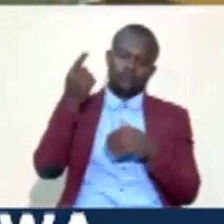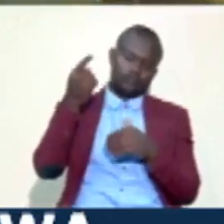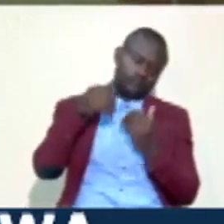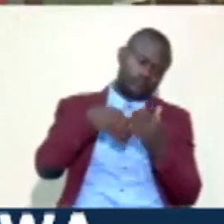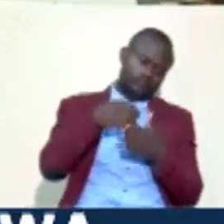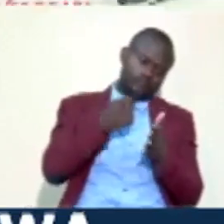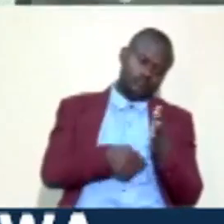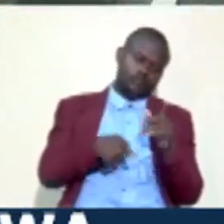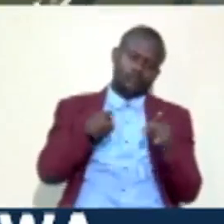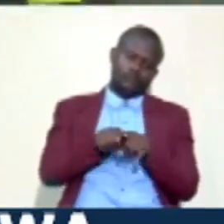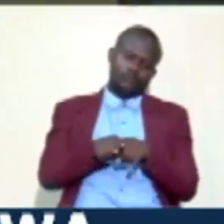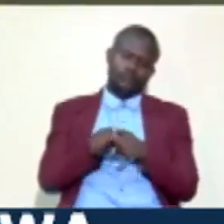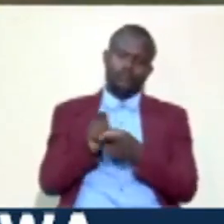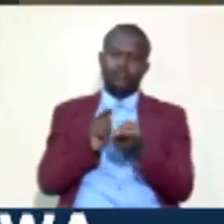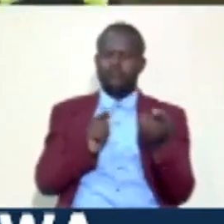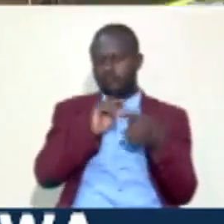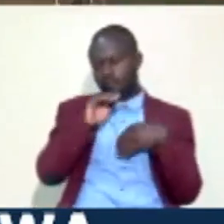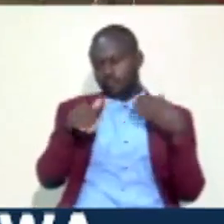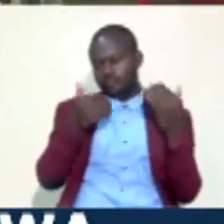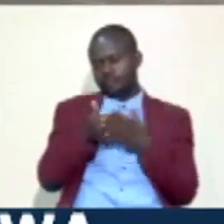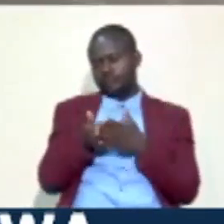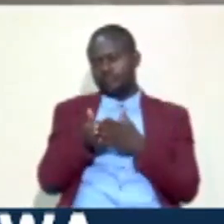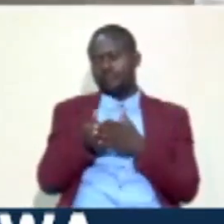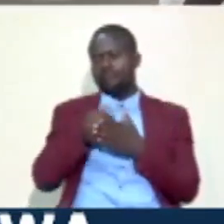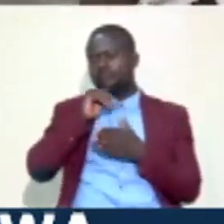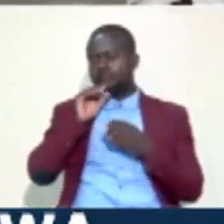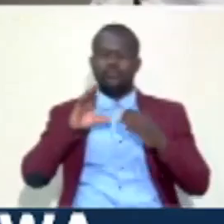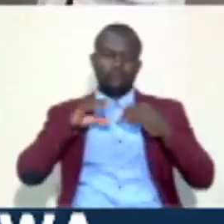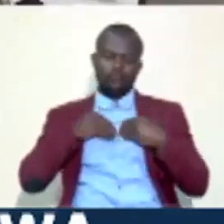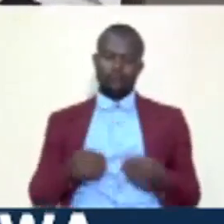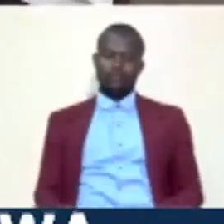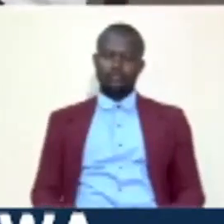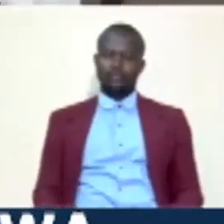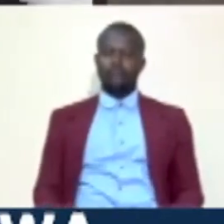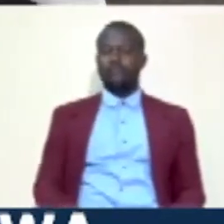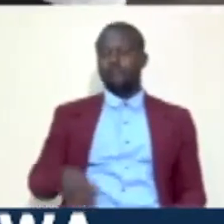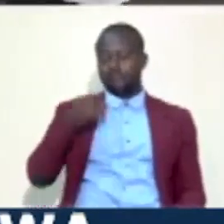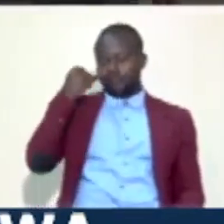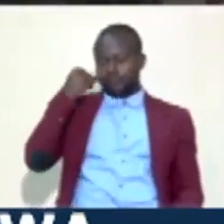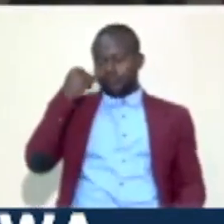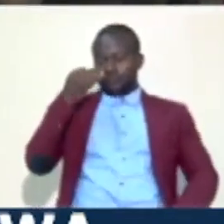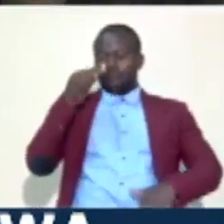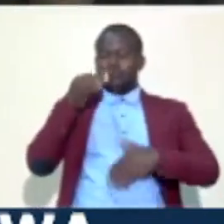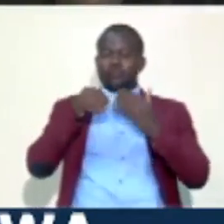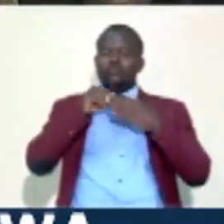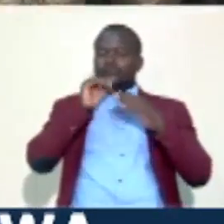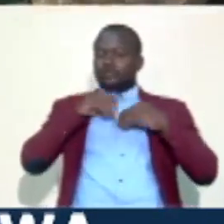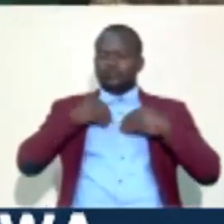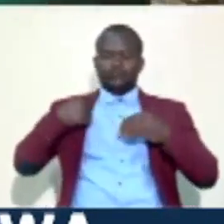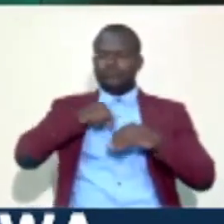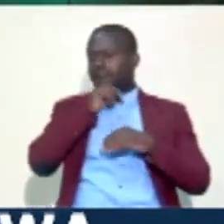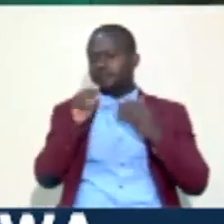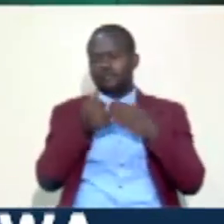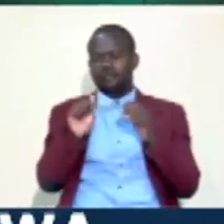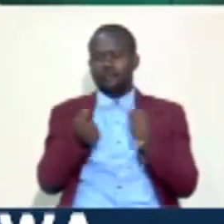amande ateye gutyo, ubundi ntabwo tuyemera. Kuba tutayemera ni ukuvuga ko polisi ntabwo yakagombye